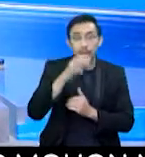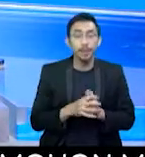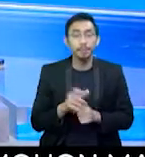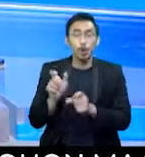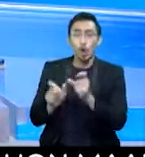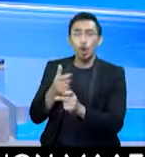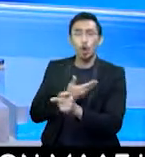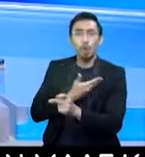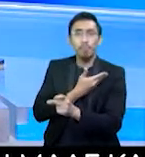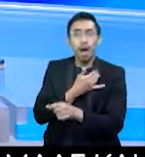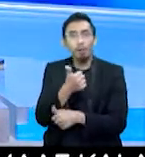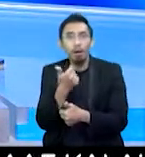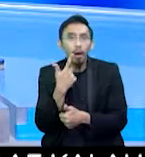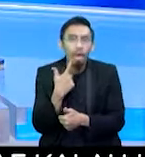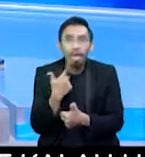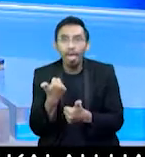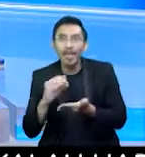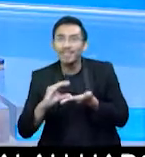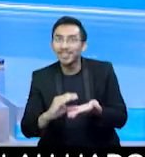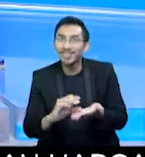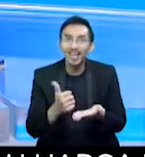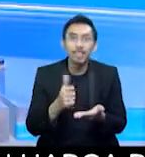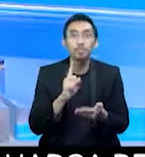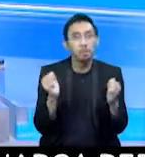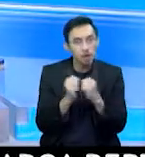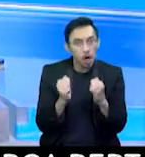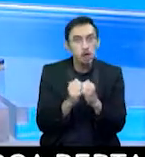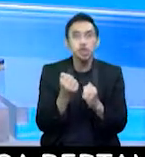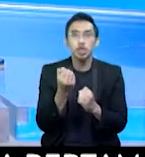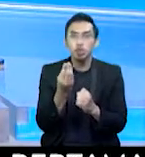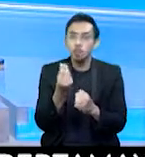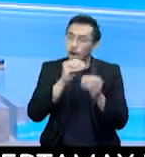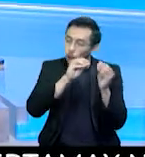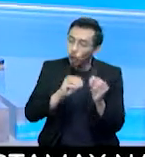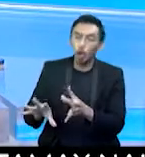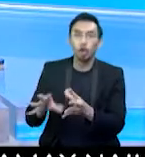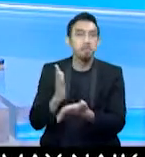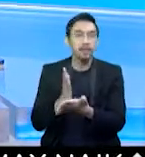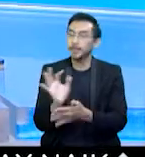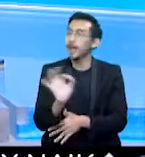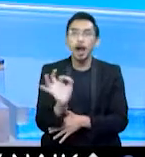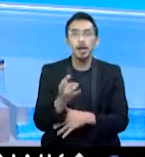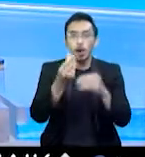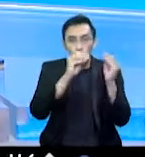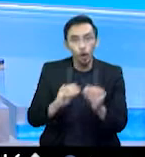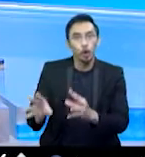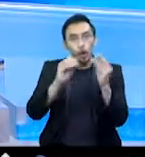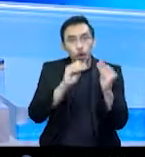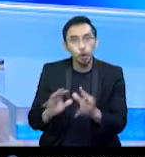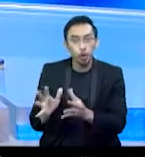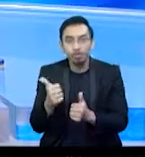Polda Metro Jaya. Mereka, para korban ini tergiur untuk berinvestasi lantaran dijanjikan pencairan uang